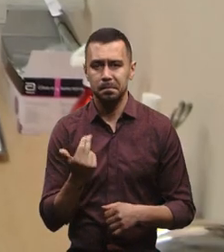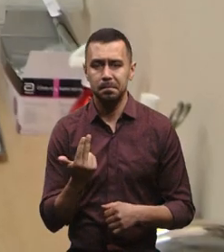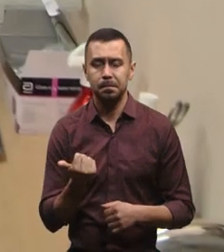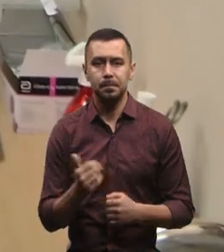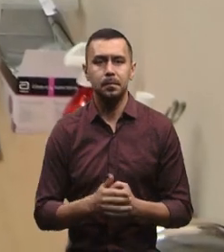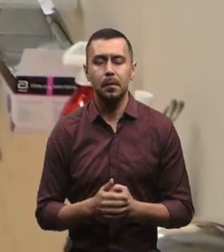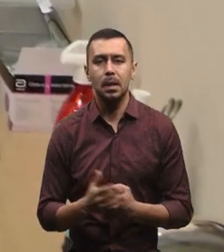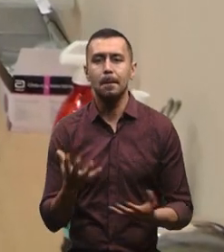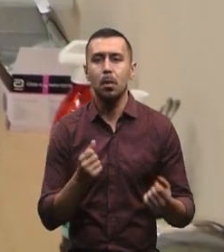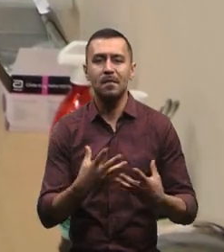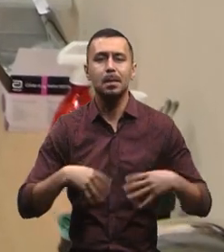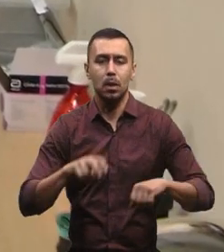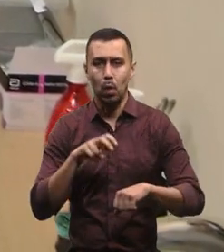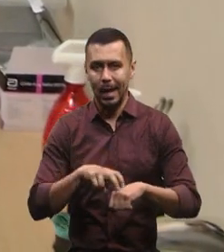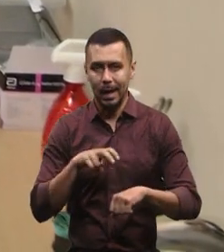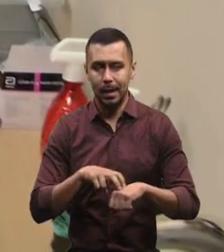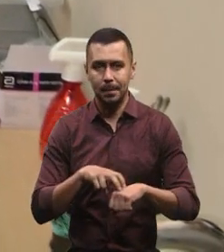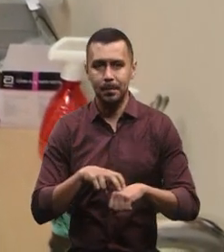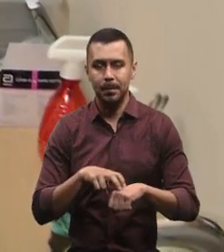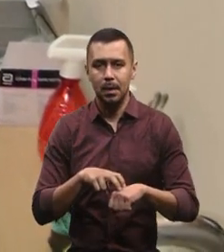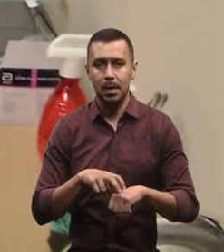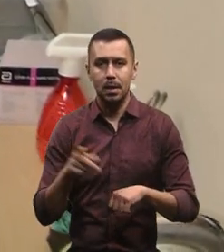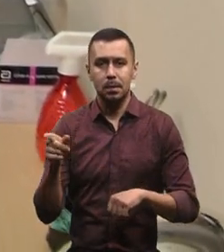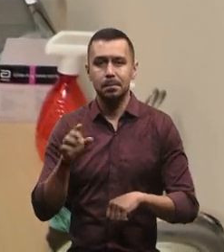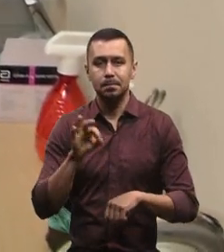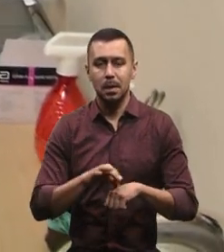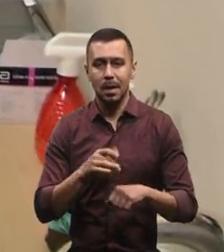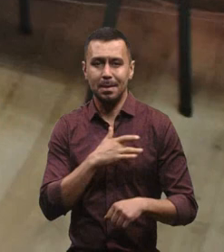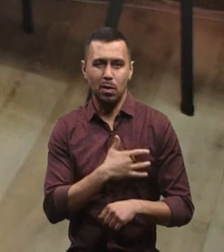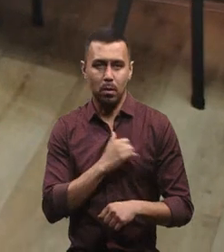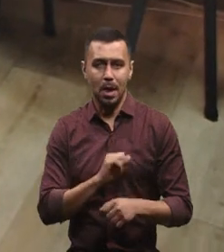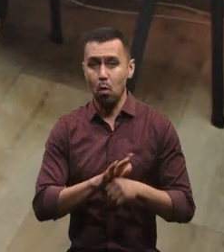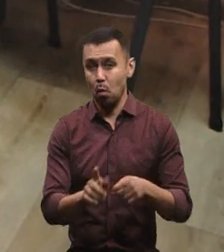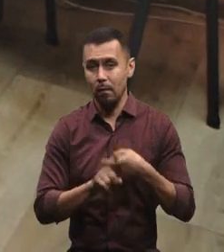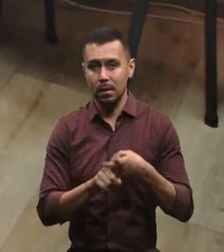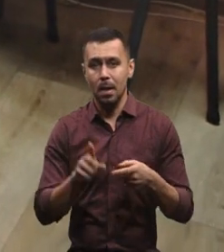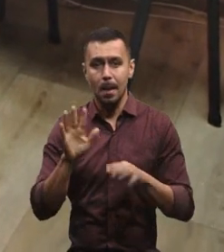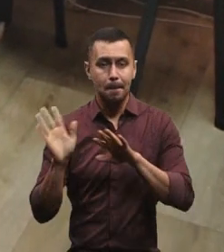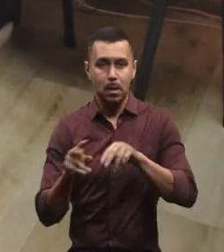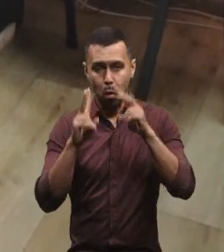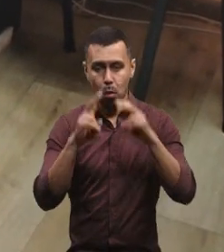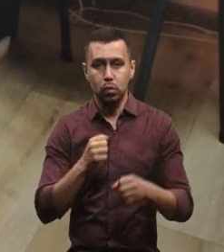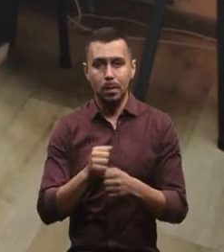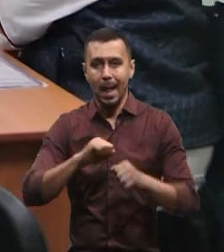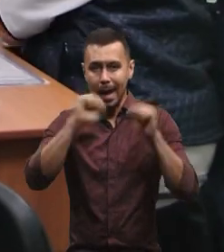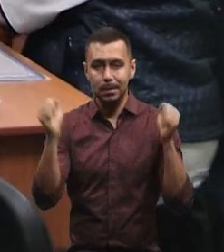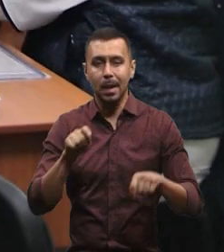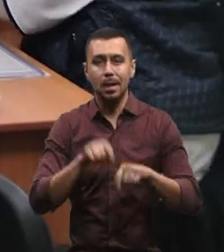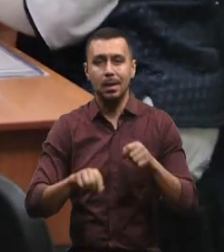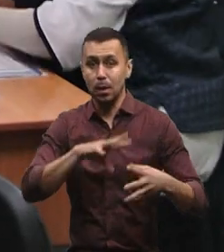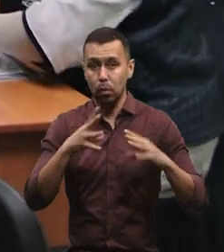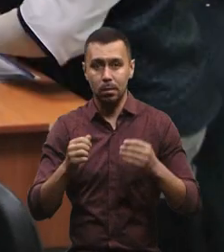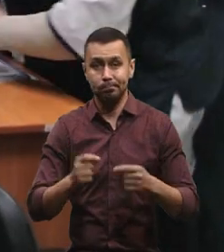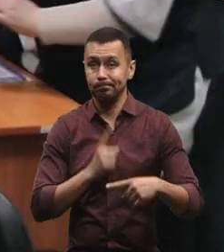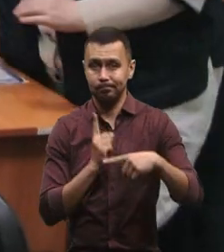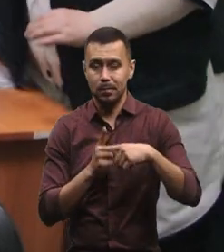слабкість, наростаюча слабкість. На прийомі у сімейної лікарки Оксани Манжурової пацієнтка з підозрою на ковід. Після огляду жінці зробили експрес-тест. Результат